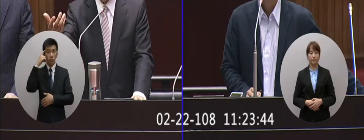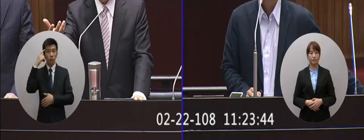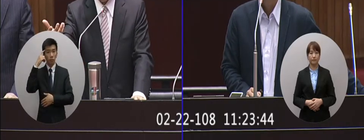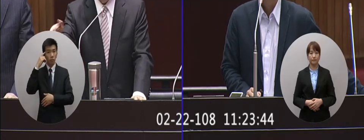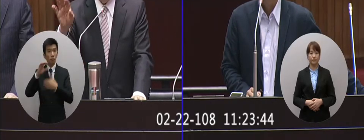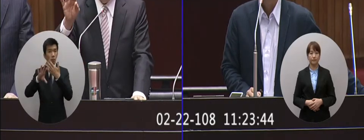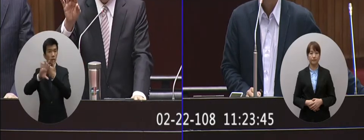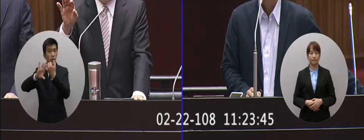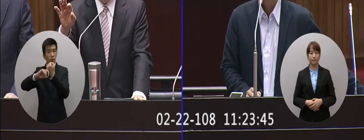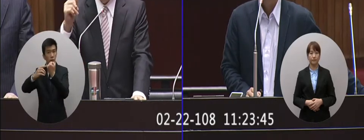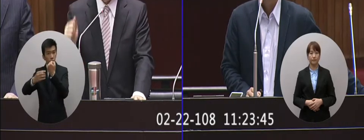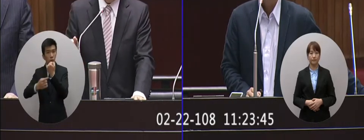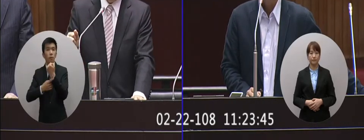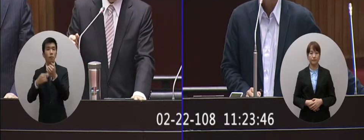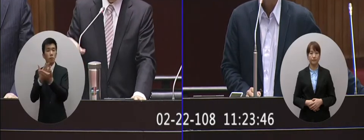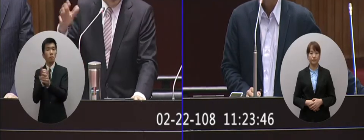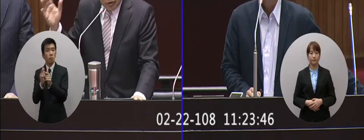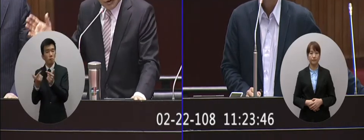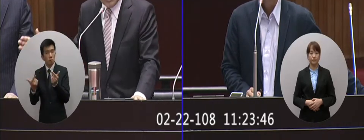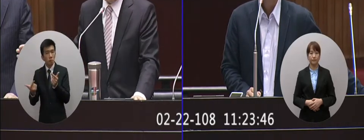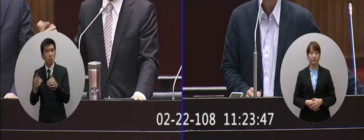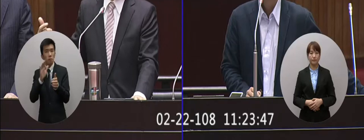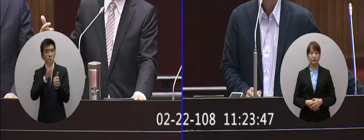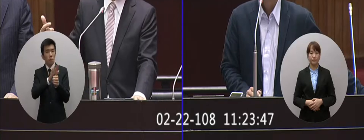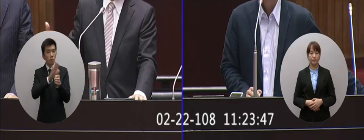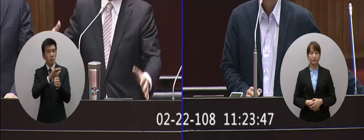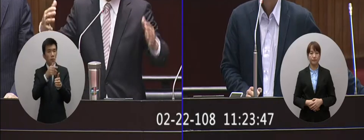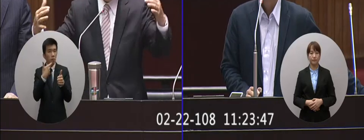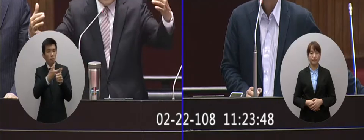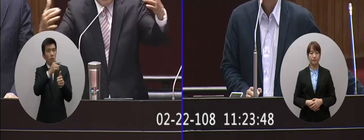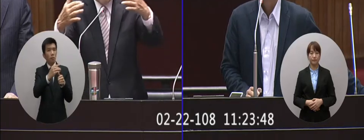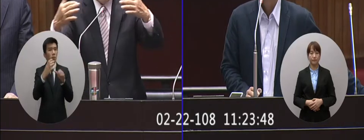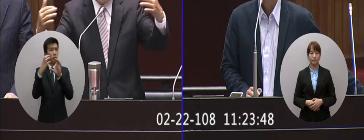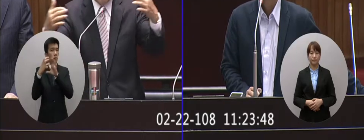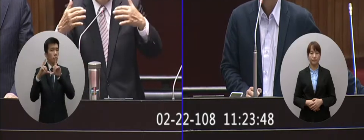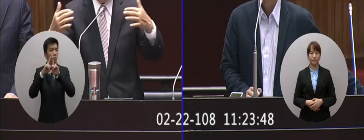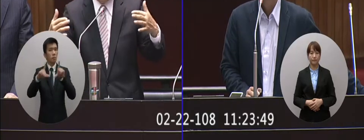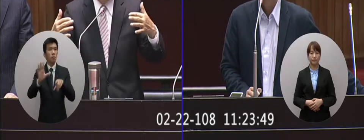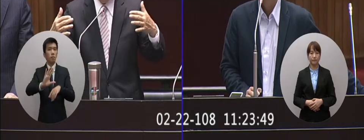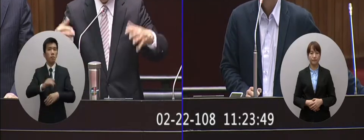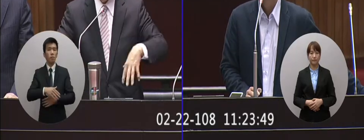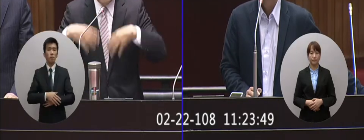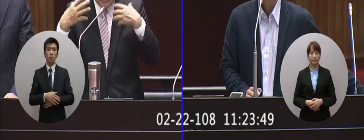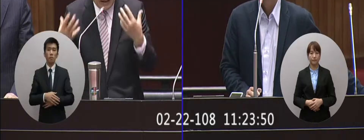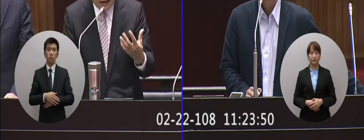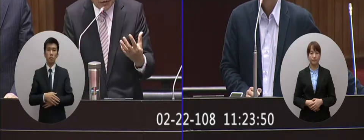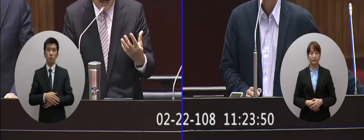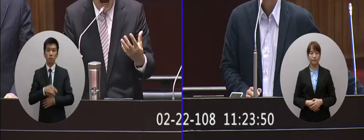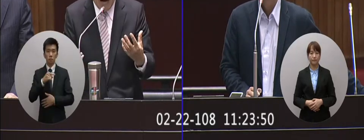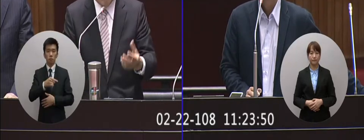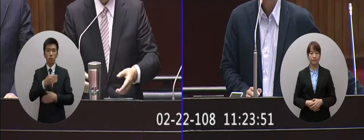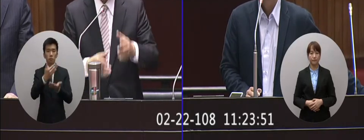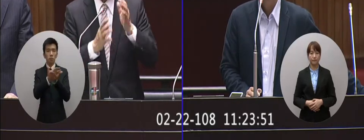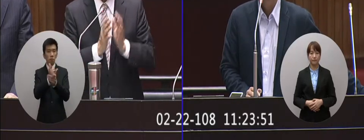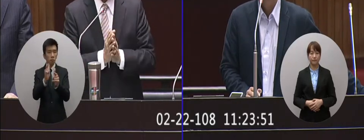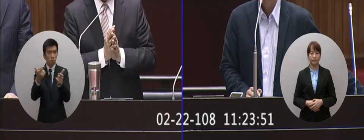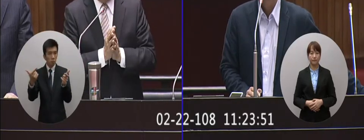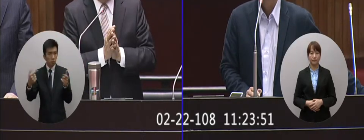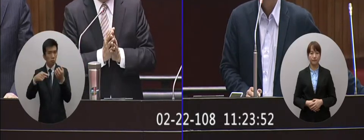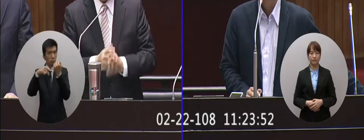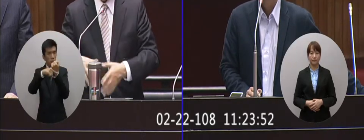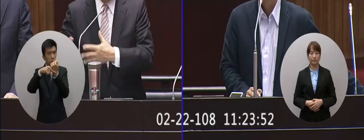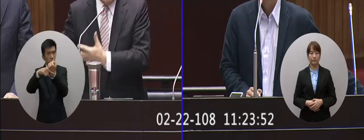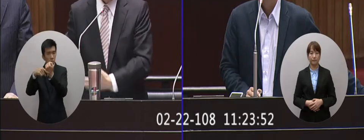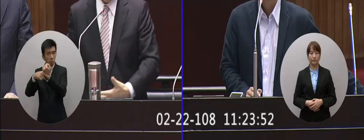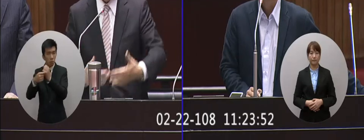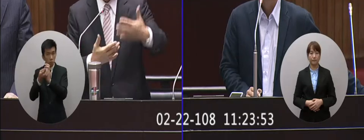伊迄个车都唔免遐大个污染，用这个方式，这个多方 民来研究了具体